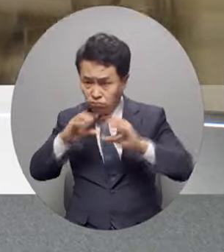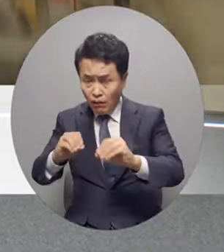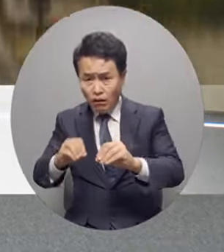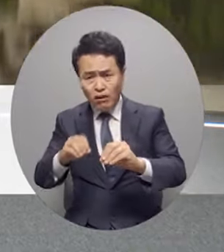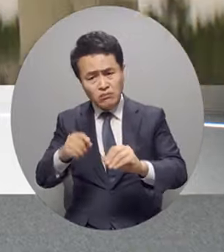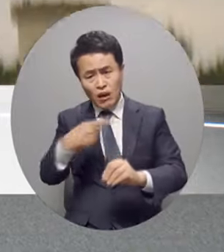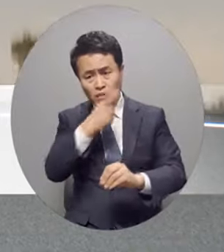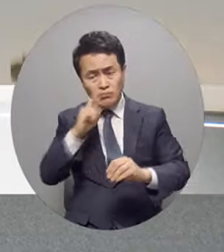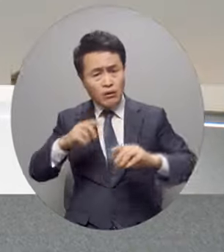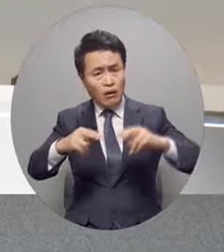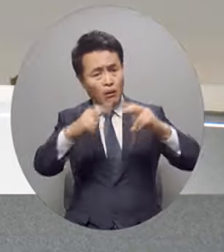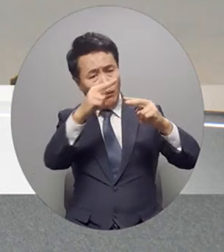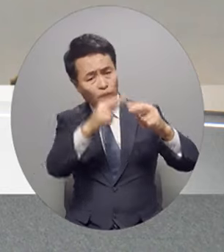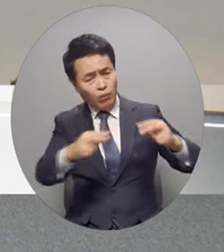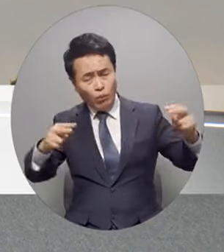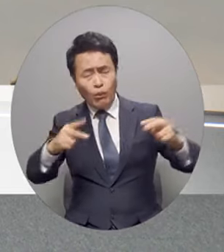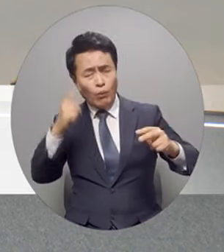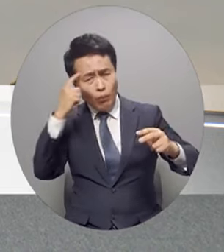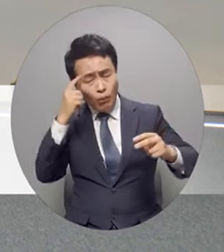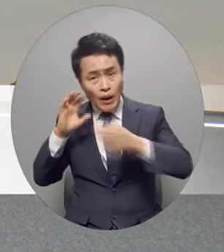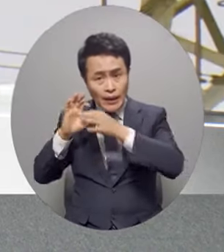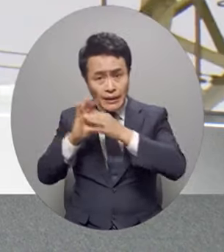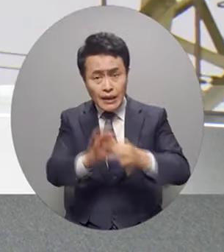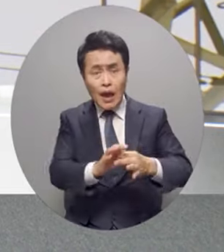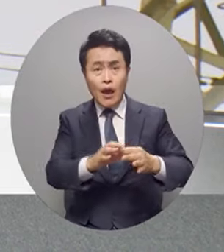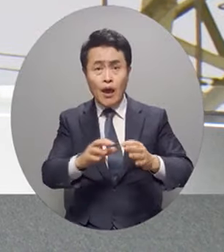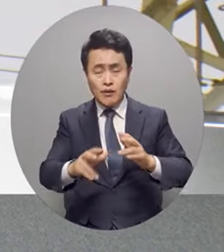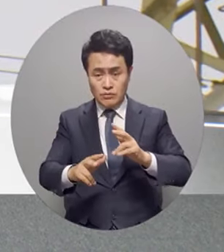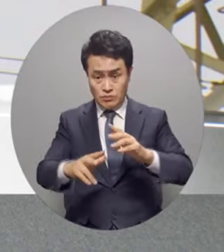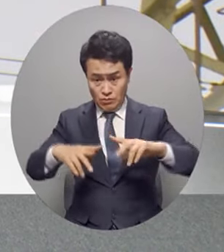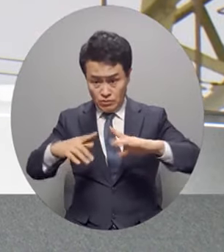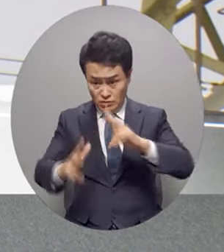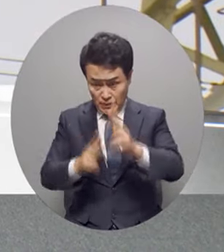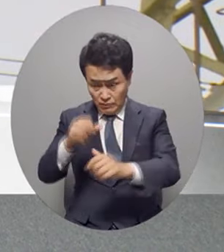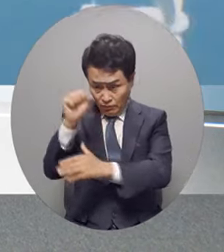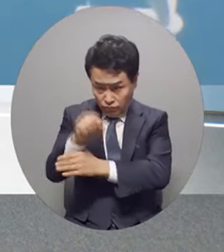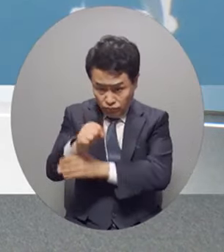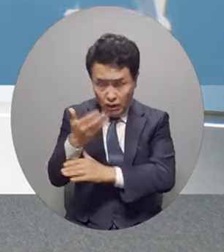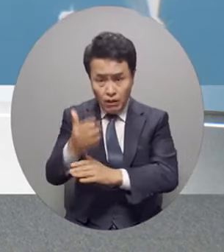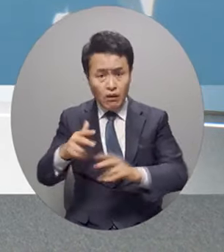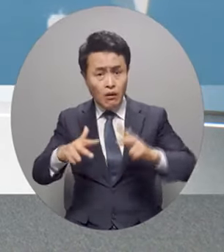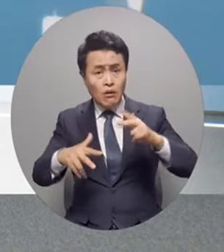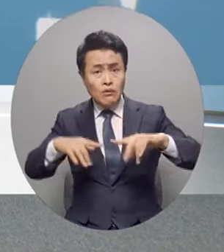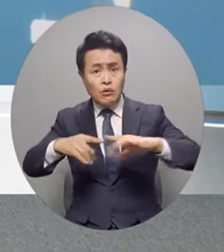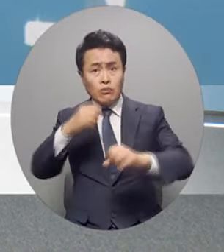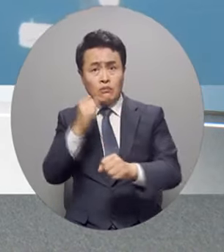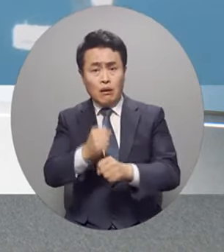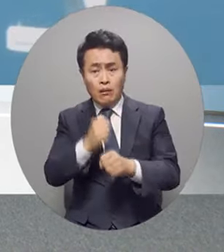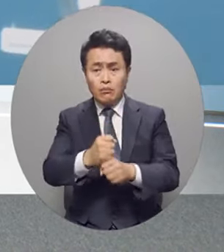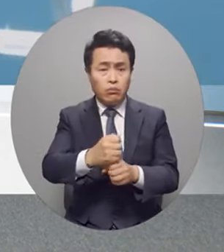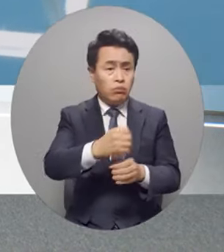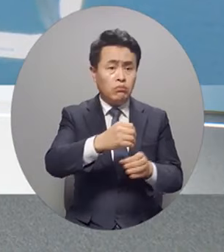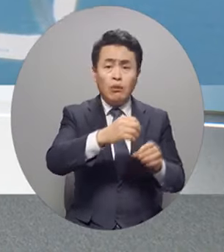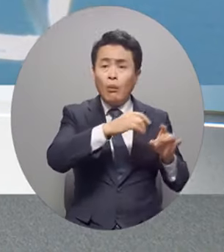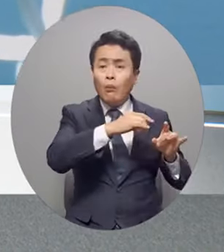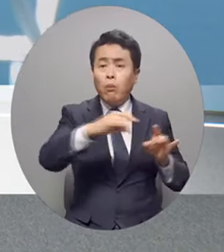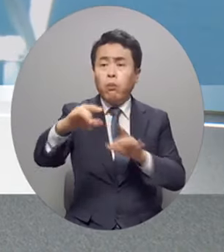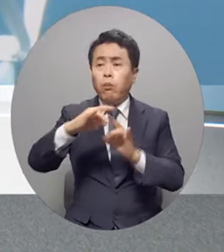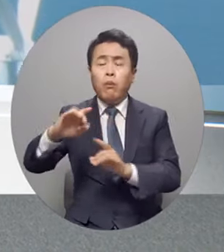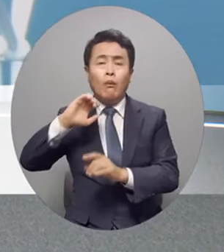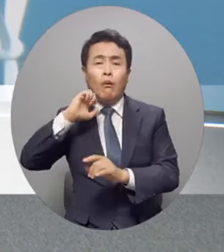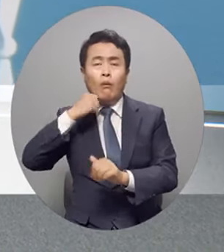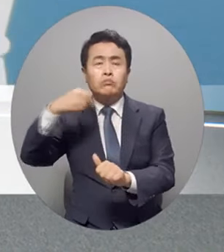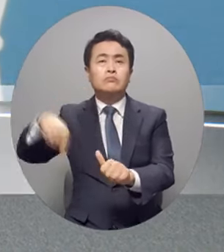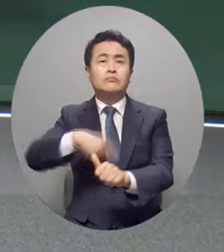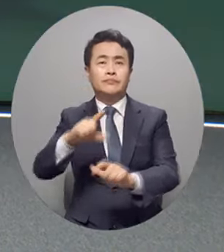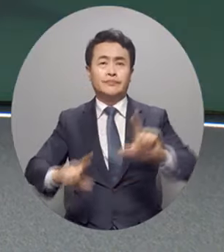부족한 송전망을 고려하지 않고 계속 발전 허가를 내주다 보니 전기를 만들어도 보낼 수가 없는 지경까지 이르게